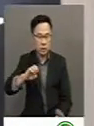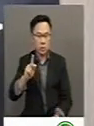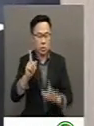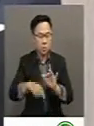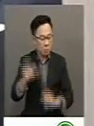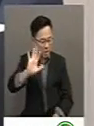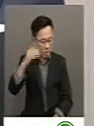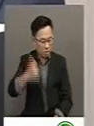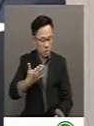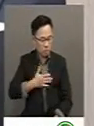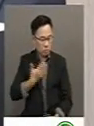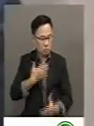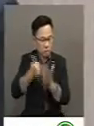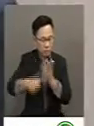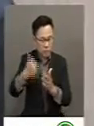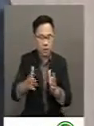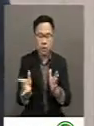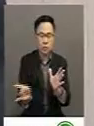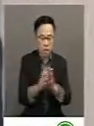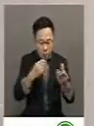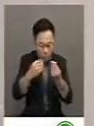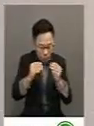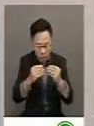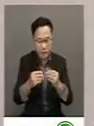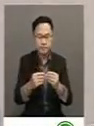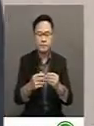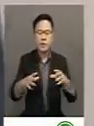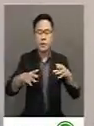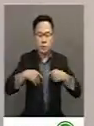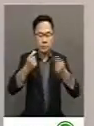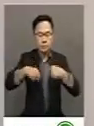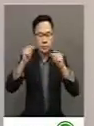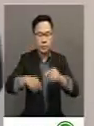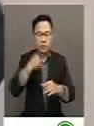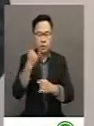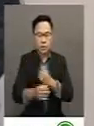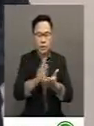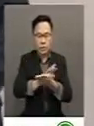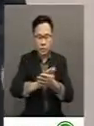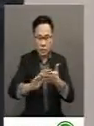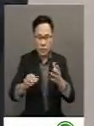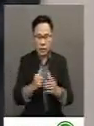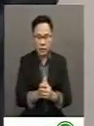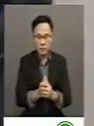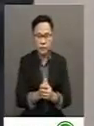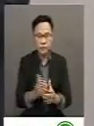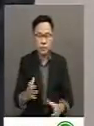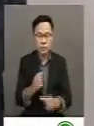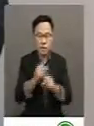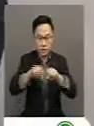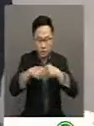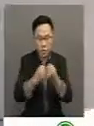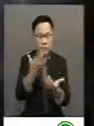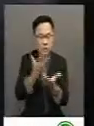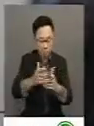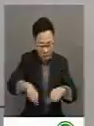องค่ะแต่นี่แหละค่ะวันสุดท้ายของการเจรจาทุกอย่างก็จบลงด้วยดีชื่นมื่นนะคะได้ข้อสรุปว่าสมาคมจะหัก